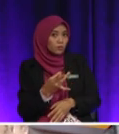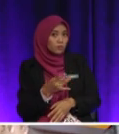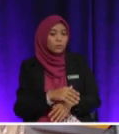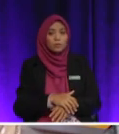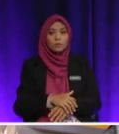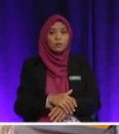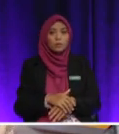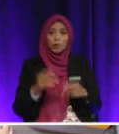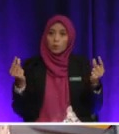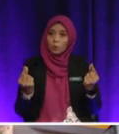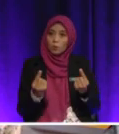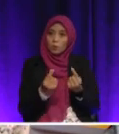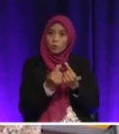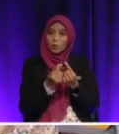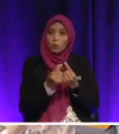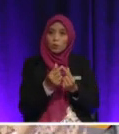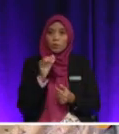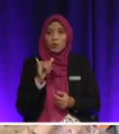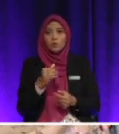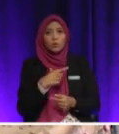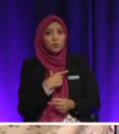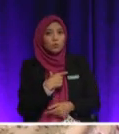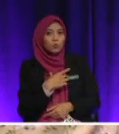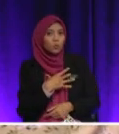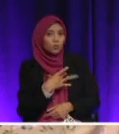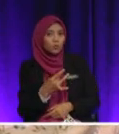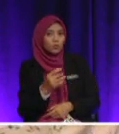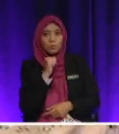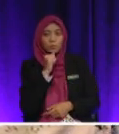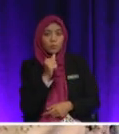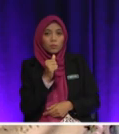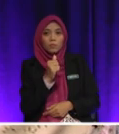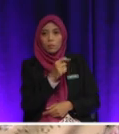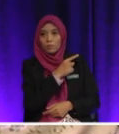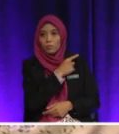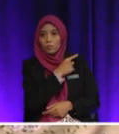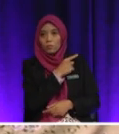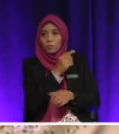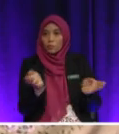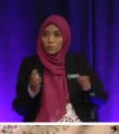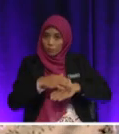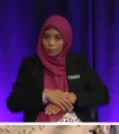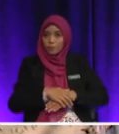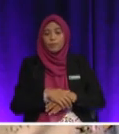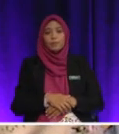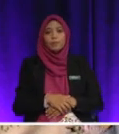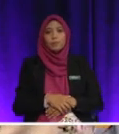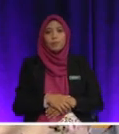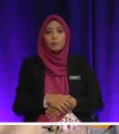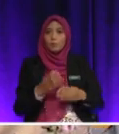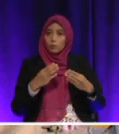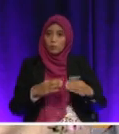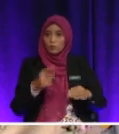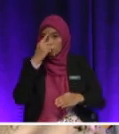laporan fanhu yang disukai oleh orang bukan Melayu maka tahap jawaban kuasa yang coba memenuhi aspirasi